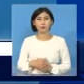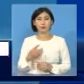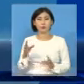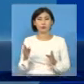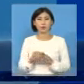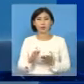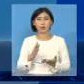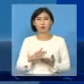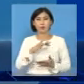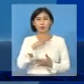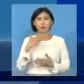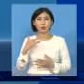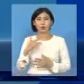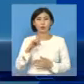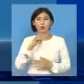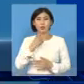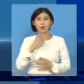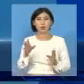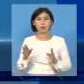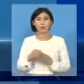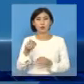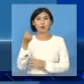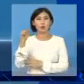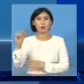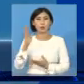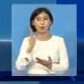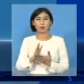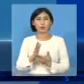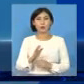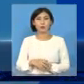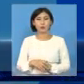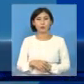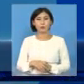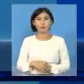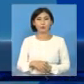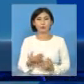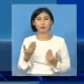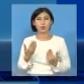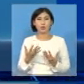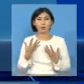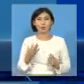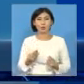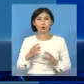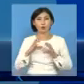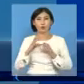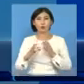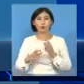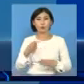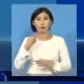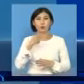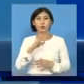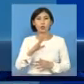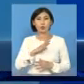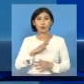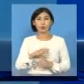болып көптеген қиыншылықтарды бірге еңсергеніміз бар. Ол енді де қазіргі таңда мына дүниежүзіне экономика